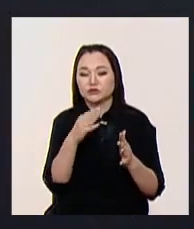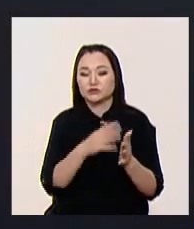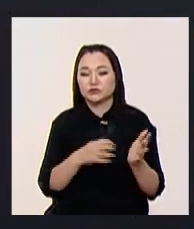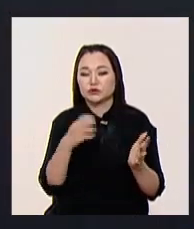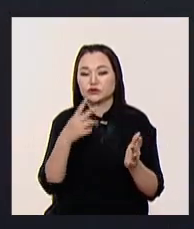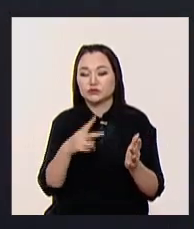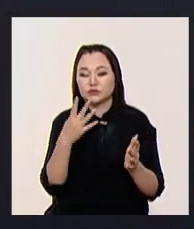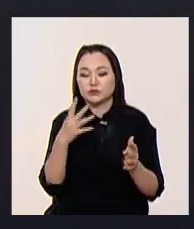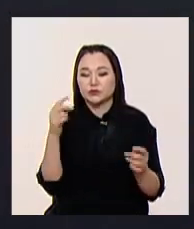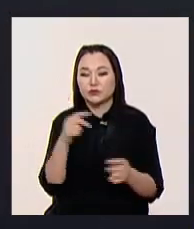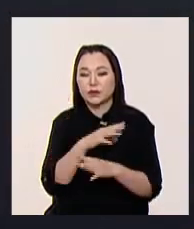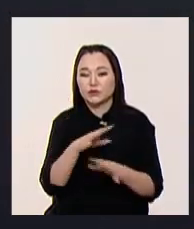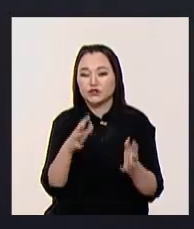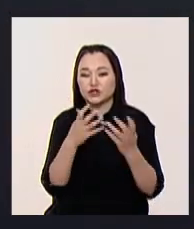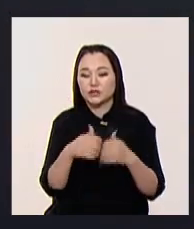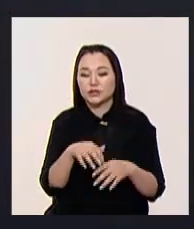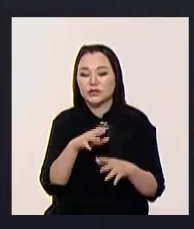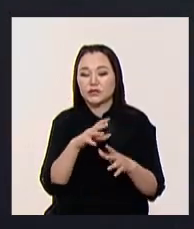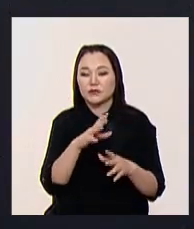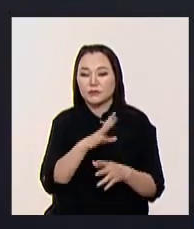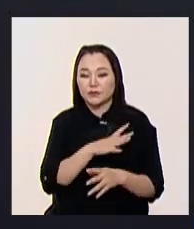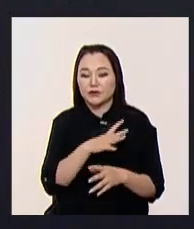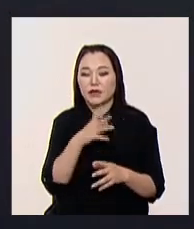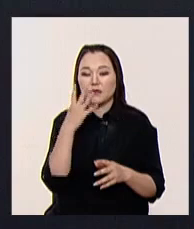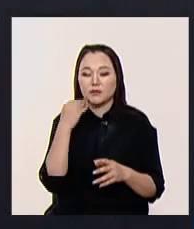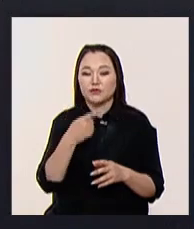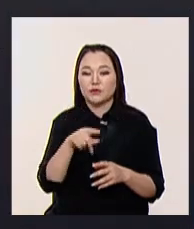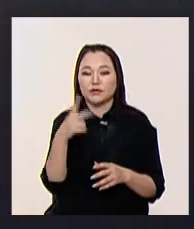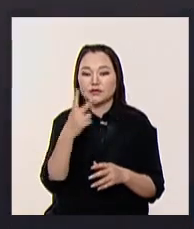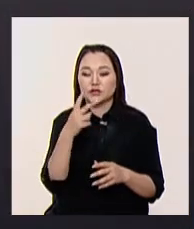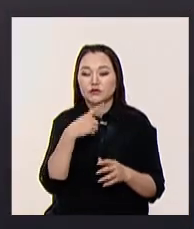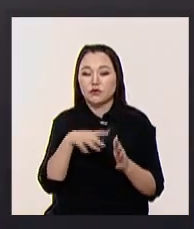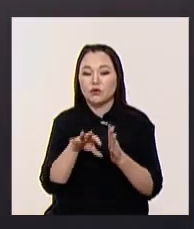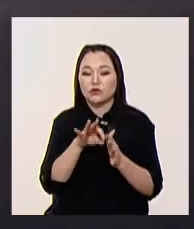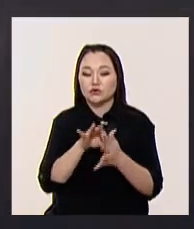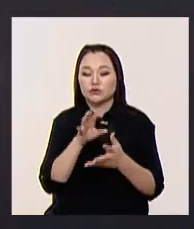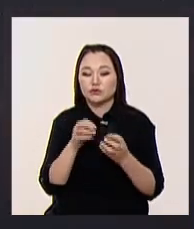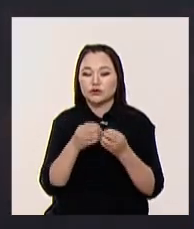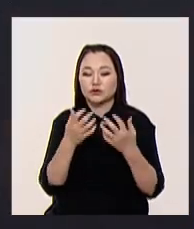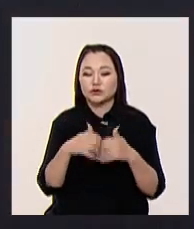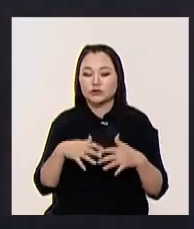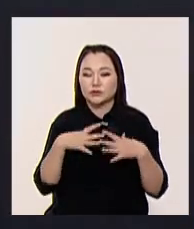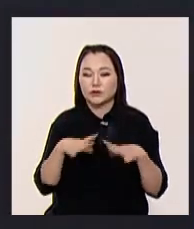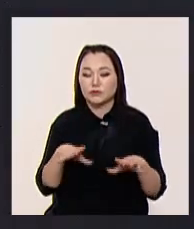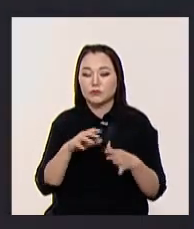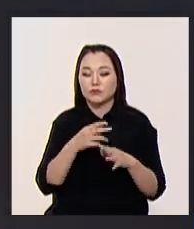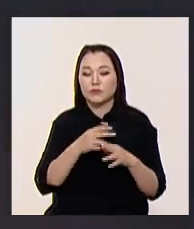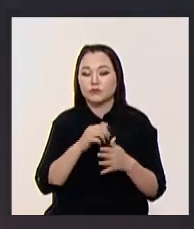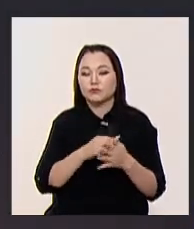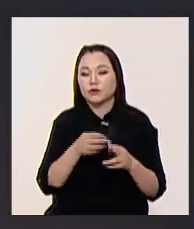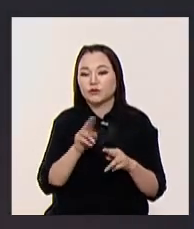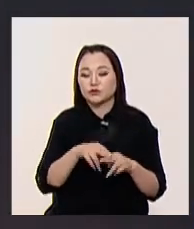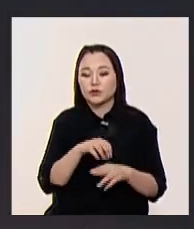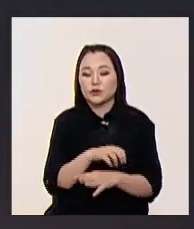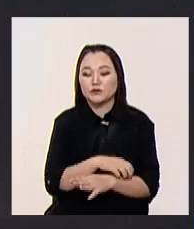205924 бюллетен жарамсыз деп танылған. Сондай-ақ Алматыдағы нөмірі 2-ші учаскедегі дауыс беру нәтижелері есепке алынбаған. Өйткені учаскелік